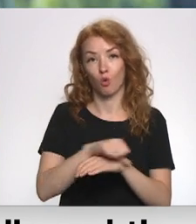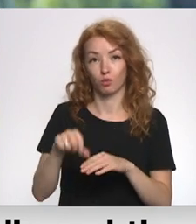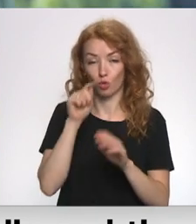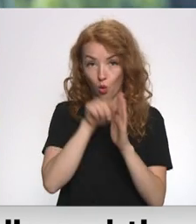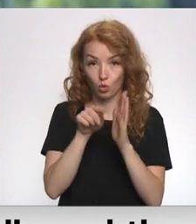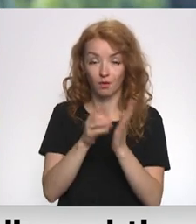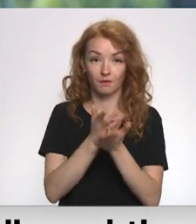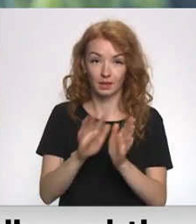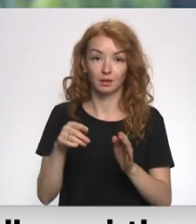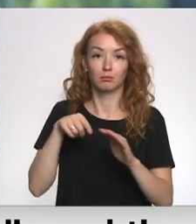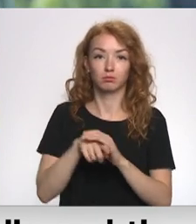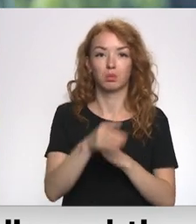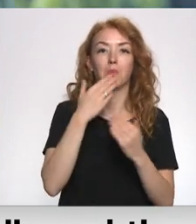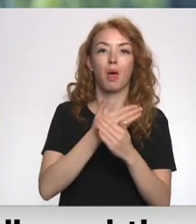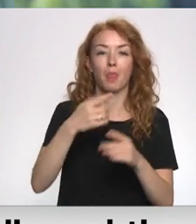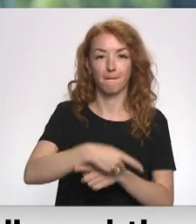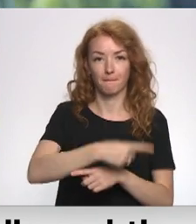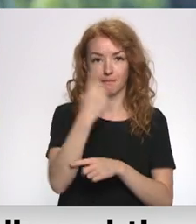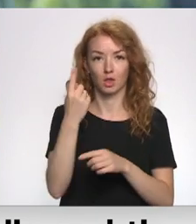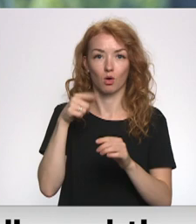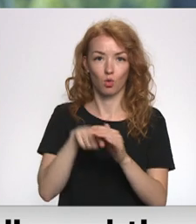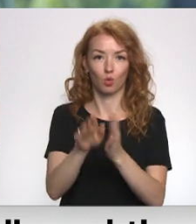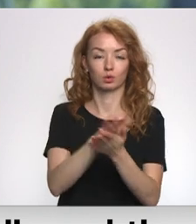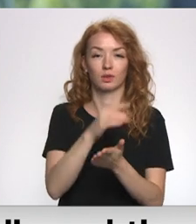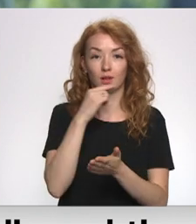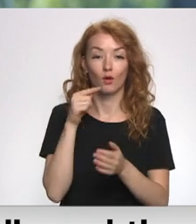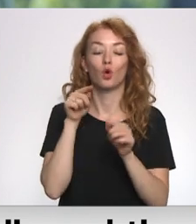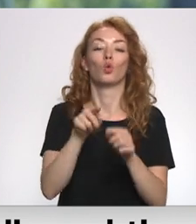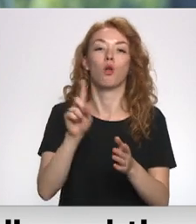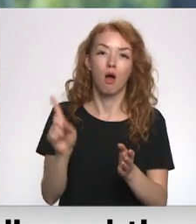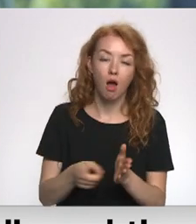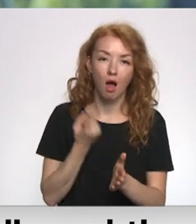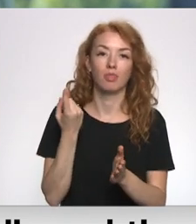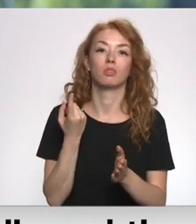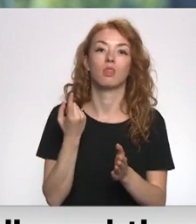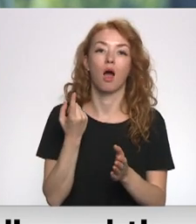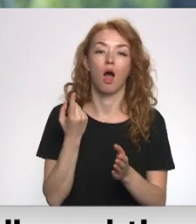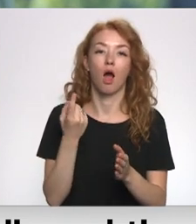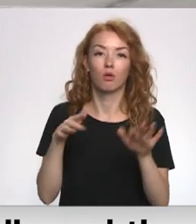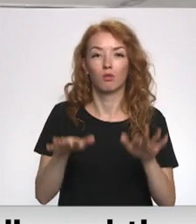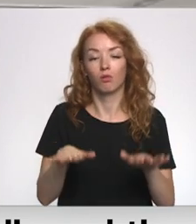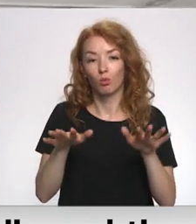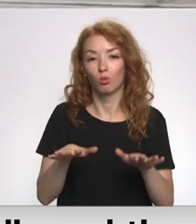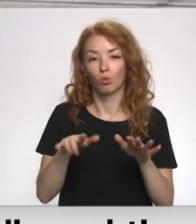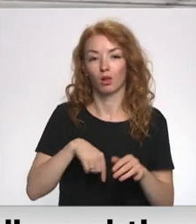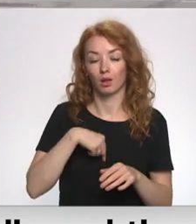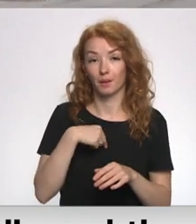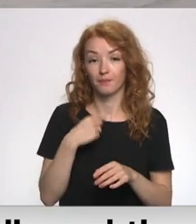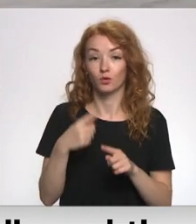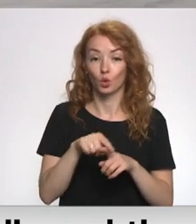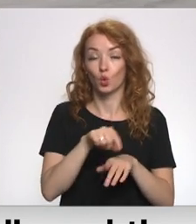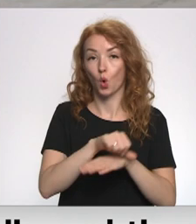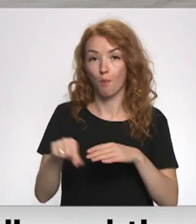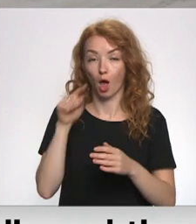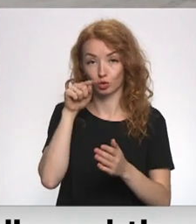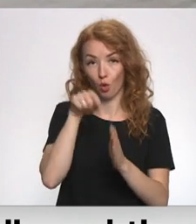piebrauc pie mūsu pēdējā barjera, lai iesvietu Krievijas federāciju, kur atkal pavada nenoteiktu stundu skaitu. Kā uzsver robežu